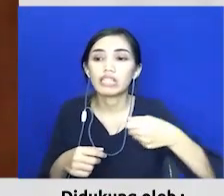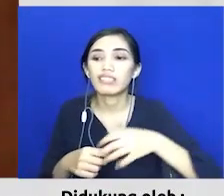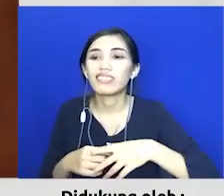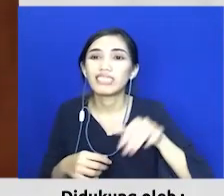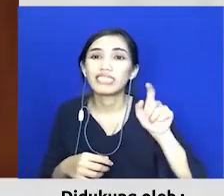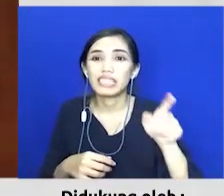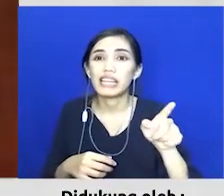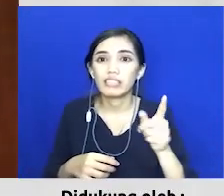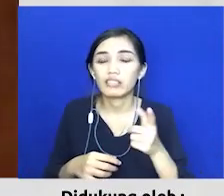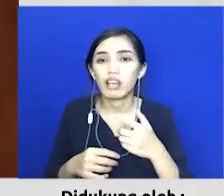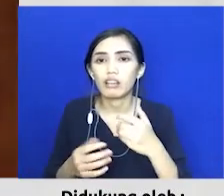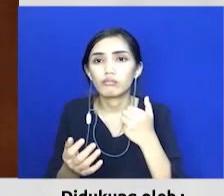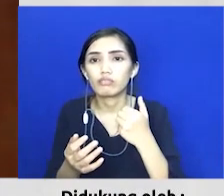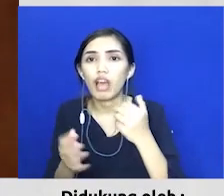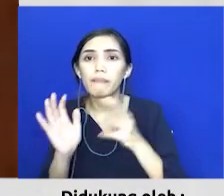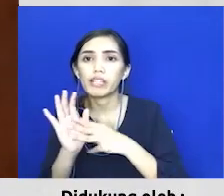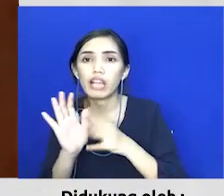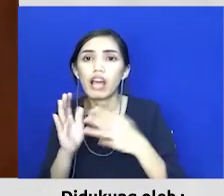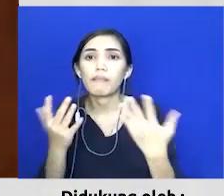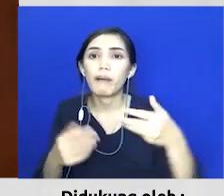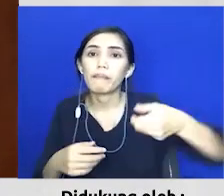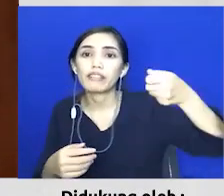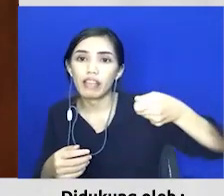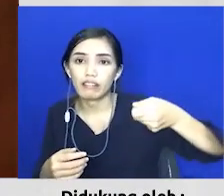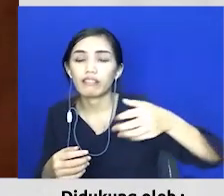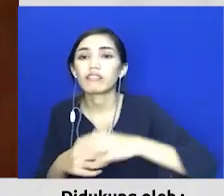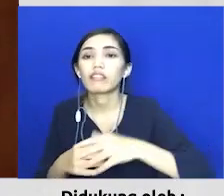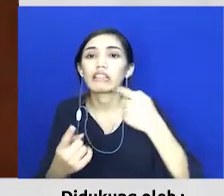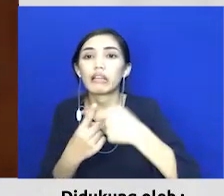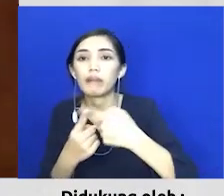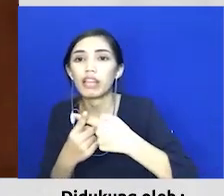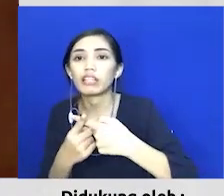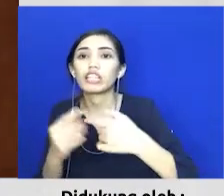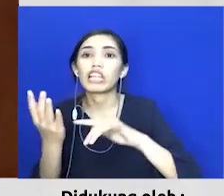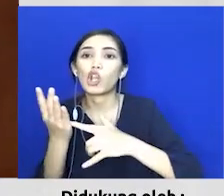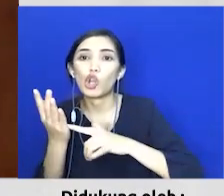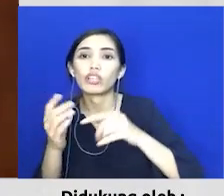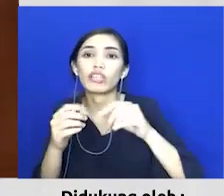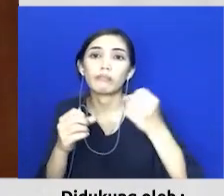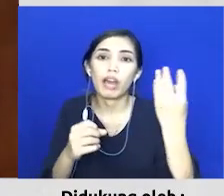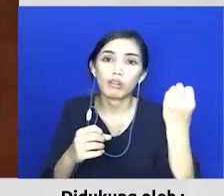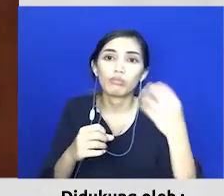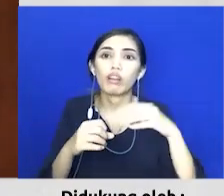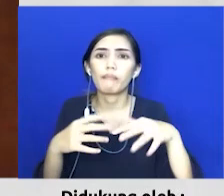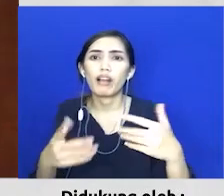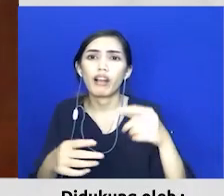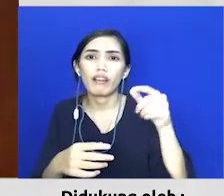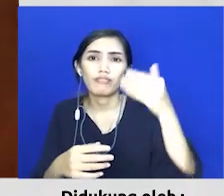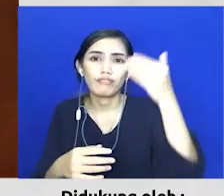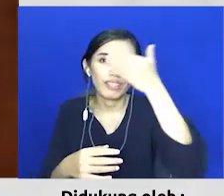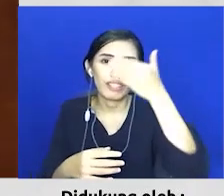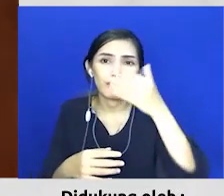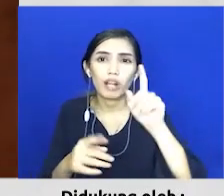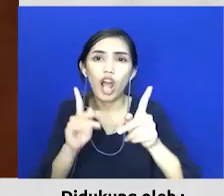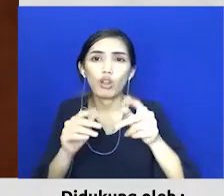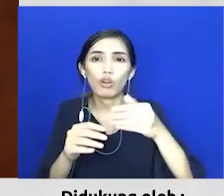Apakah film jika hanya beberapa orang yang menonton melalui apa? Melalui digital, alat digitalnya itu